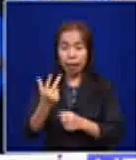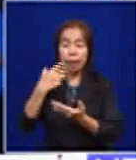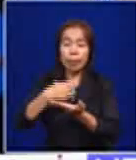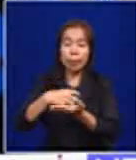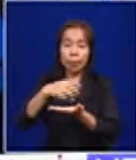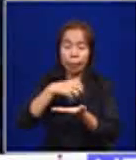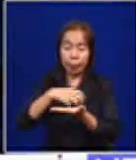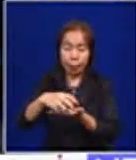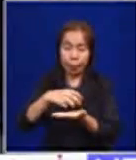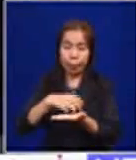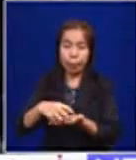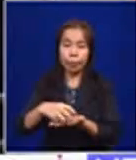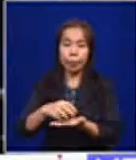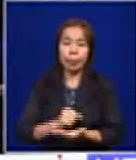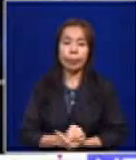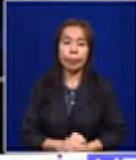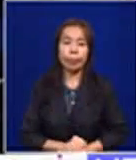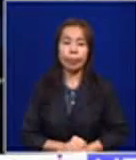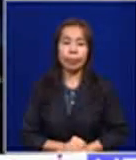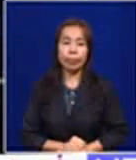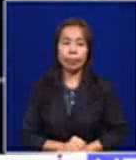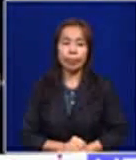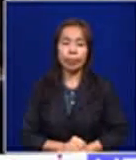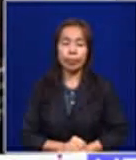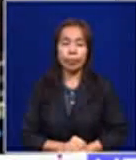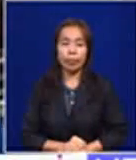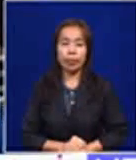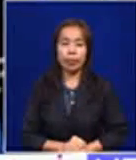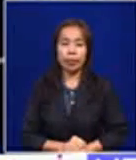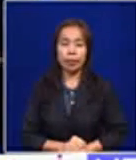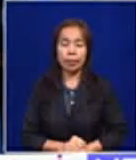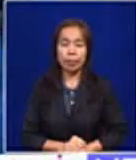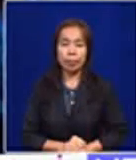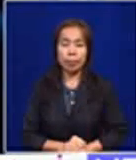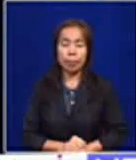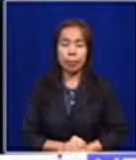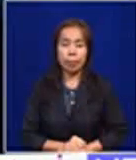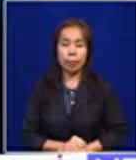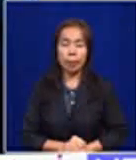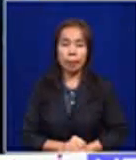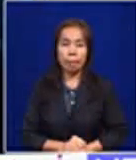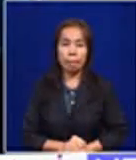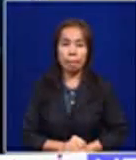ถานีวิทยุโทรทัศน์แห่งประเทศไทยจังหวัดกาญจนบุรีรายงาน